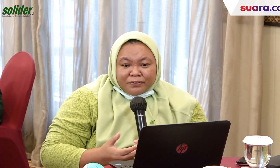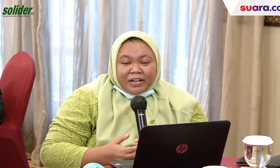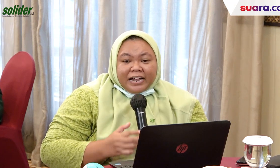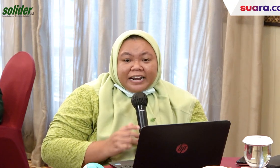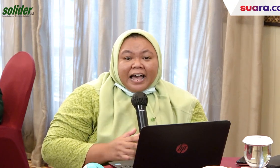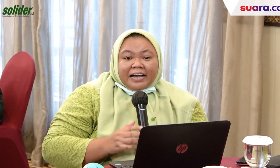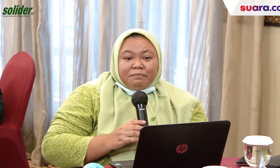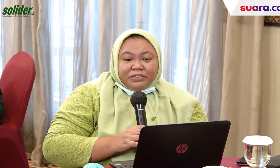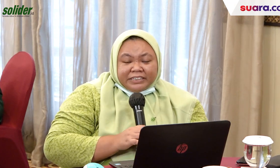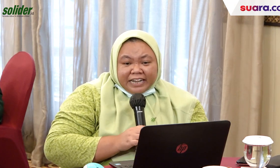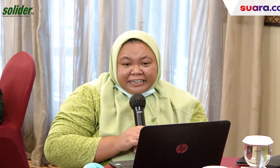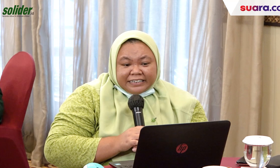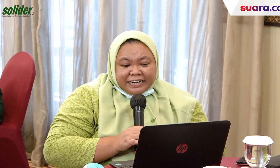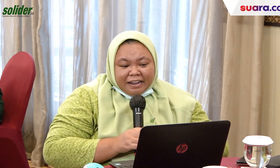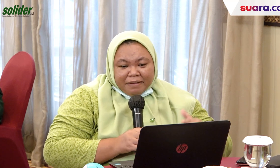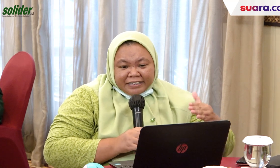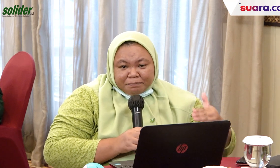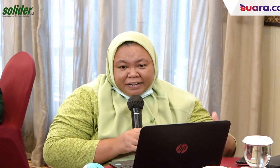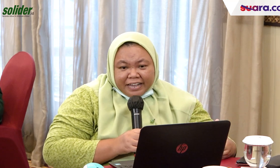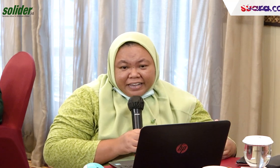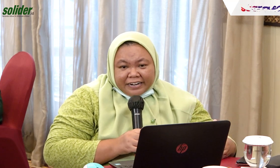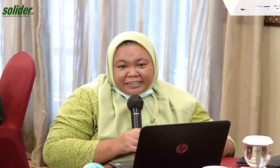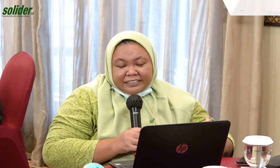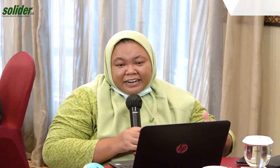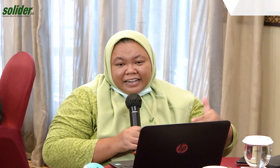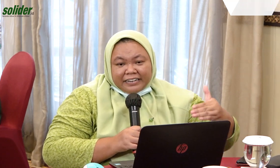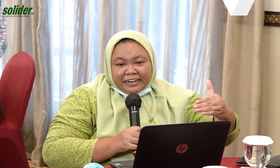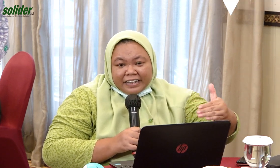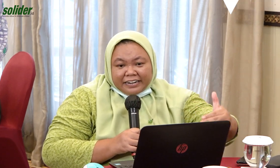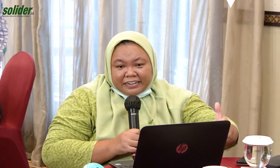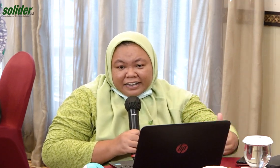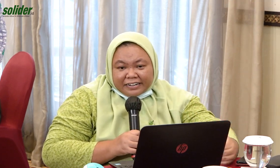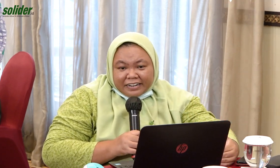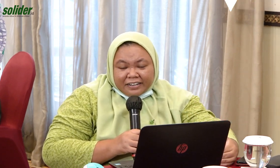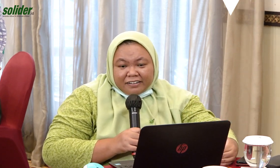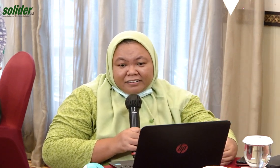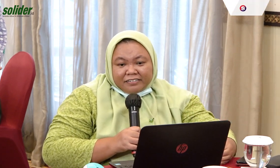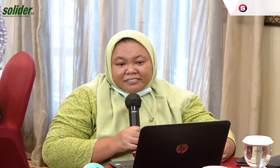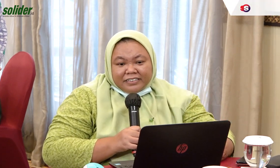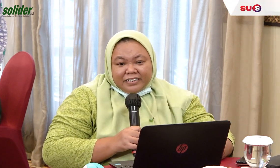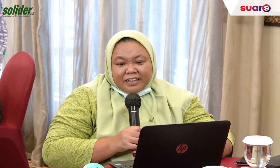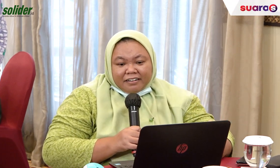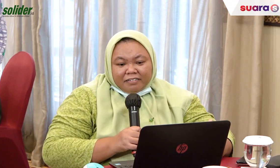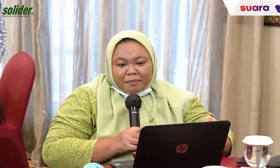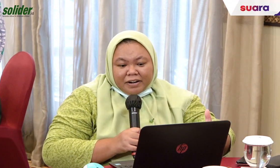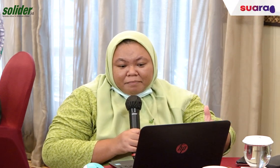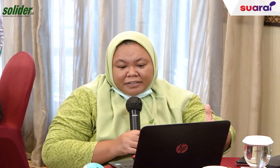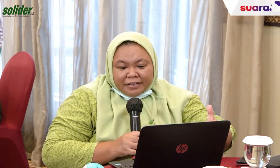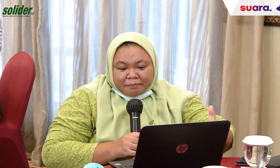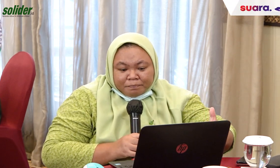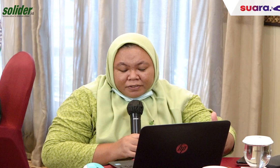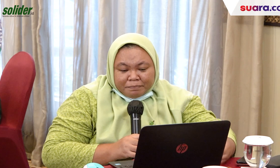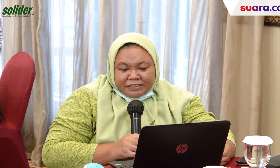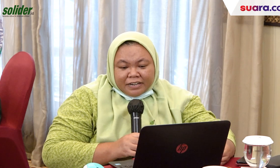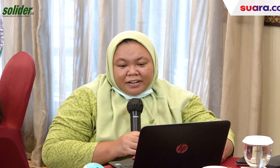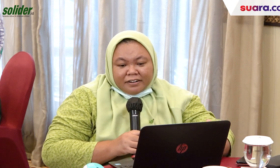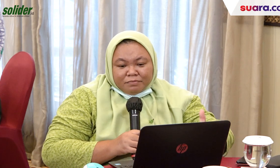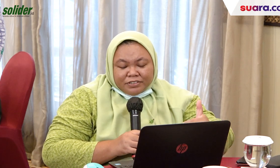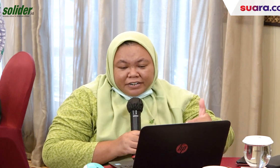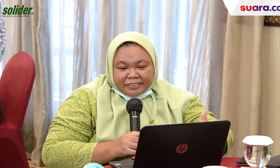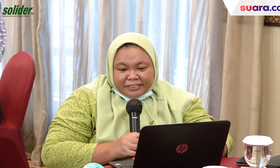begitu nah kemudian di dalam aspek layanan selain terkait dengan ini ya Open namanya